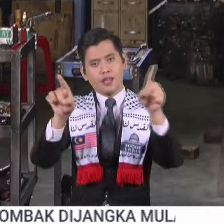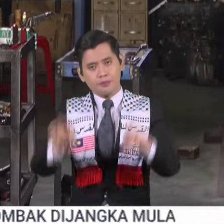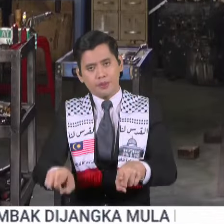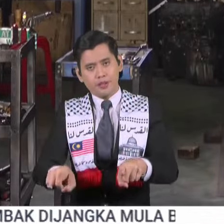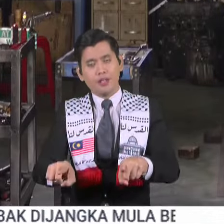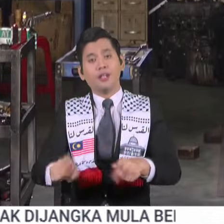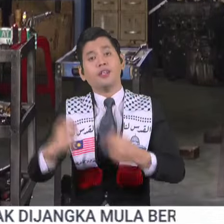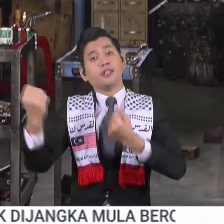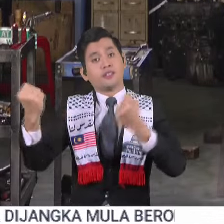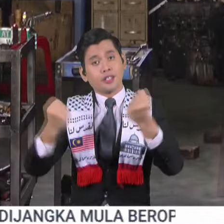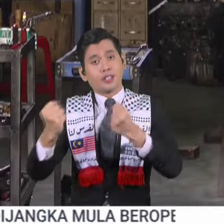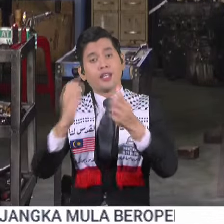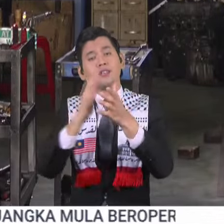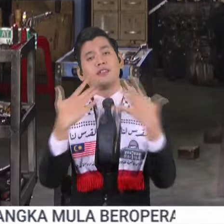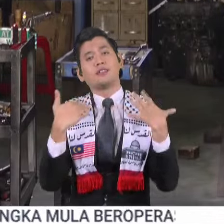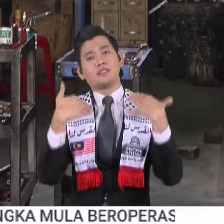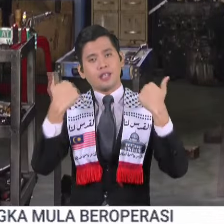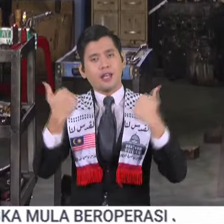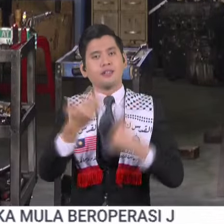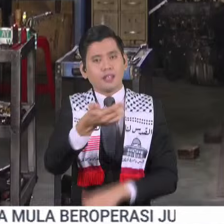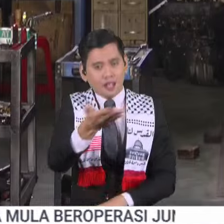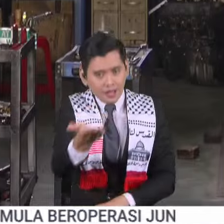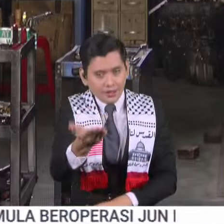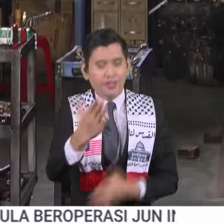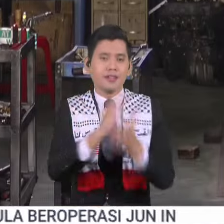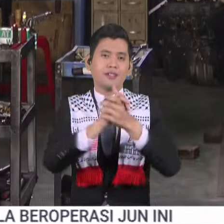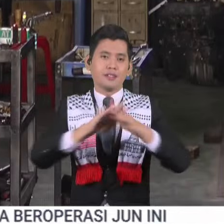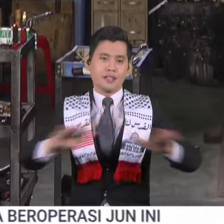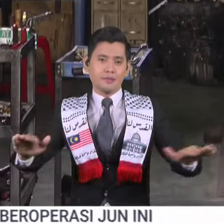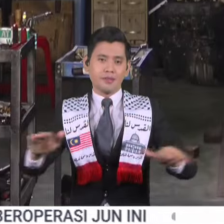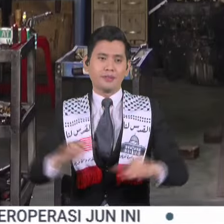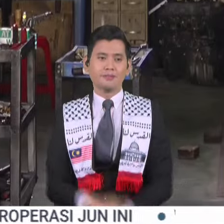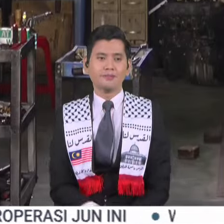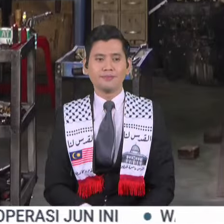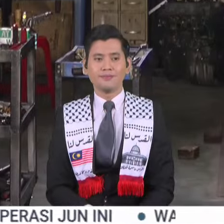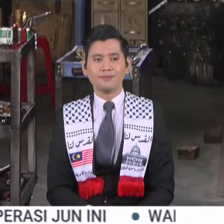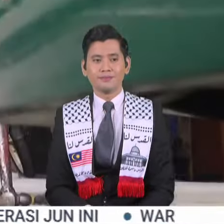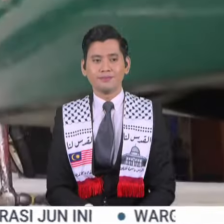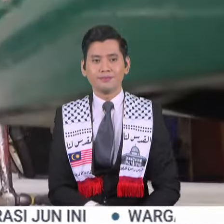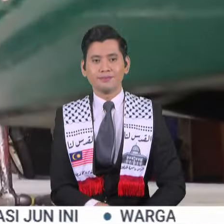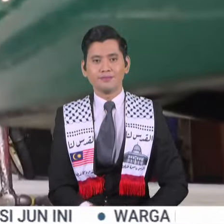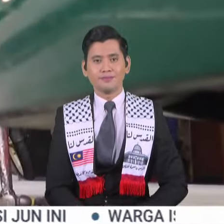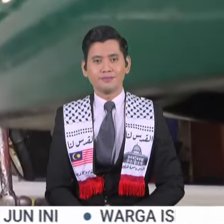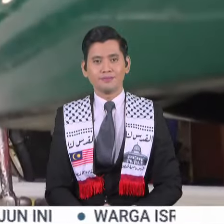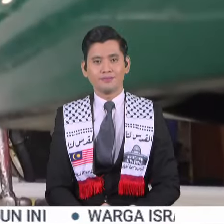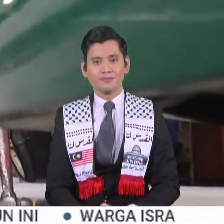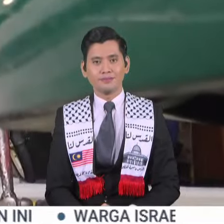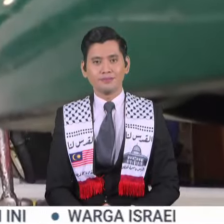Kenderaan sihat, anda selamat. Aisyah Yassin, RTM.